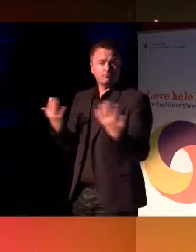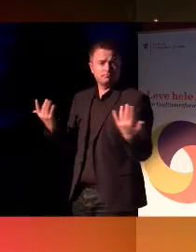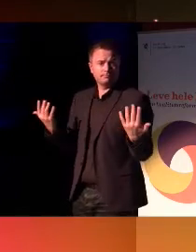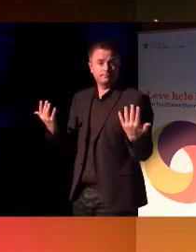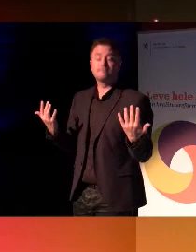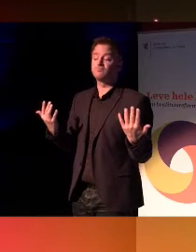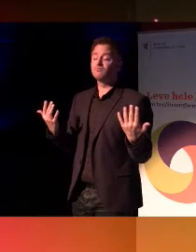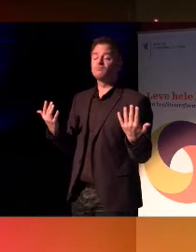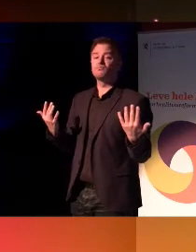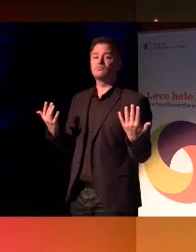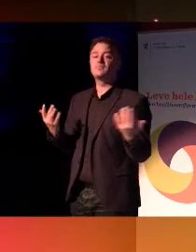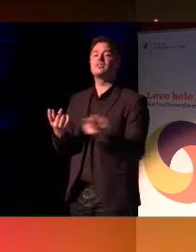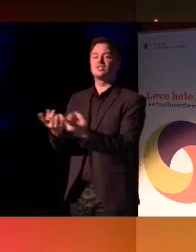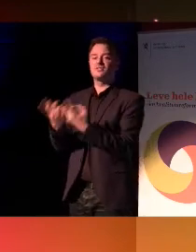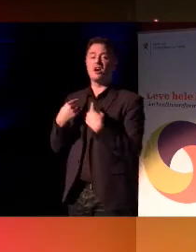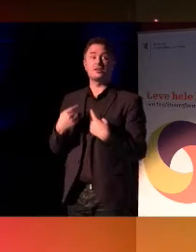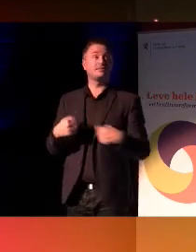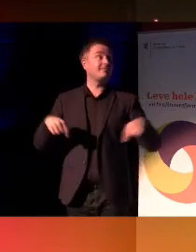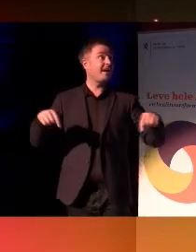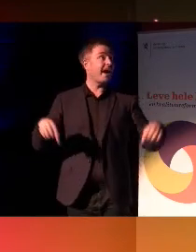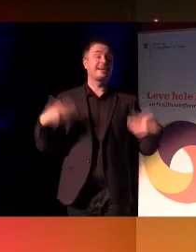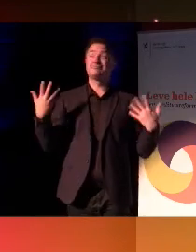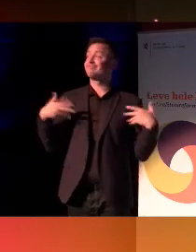De sa det skjer ingenting her.